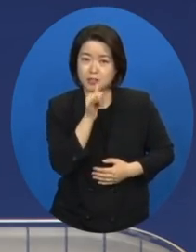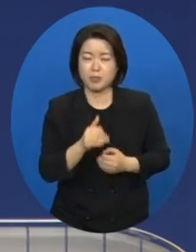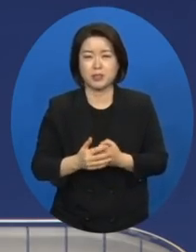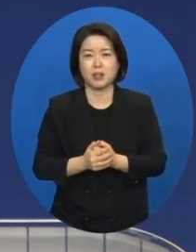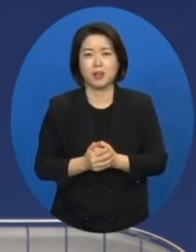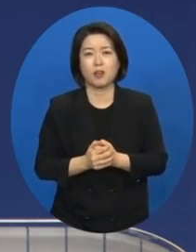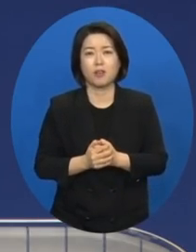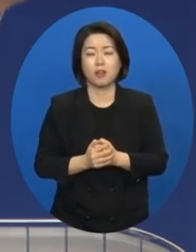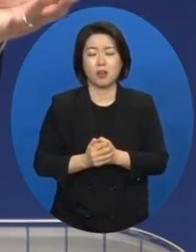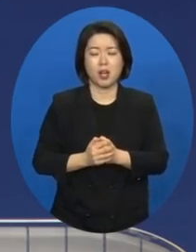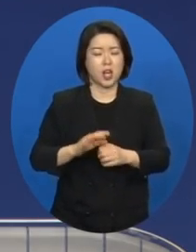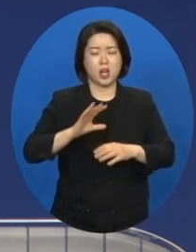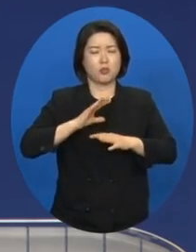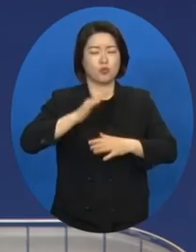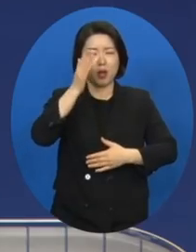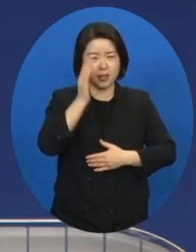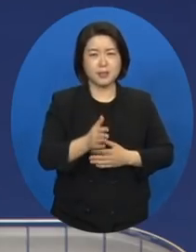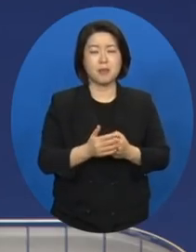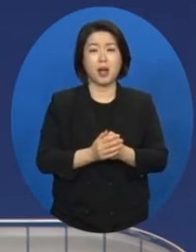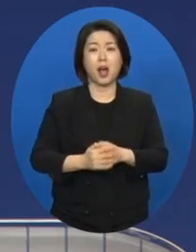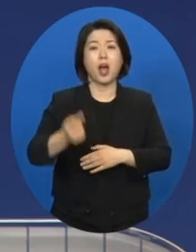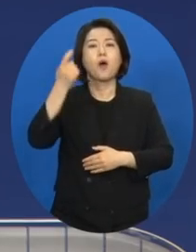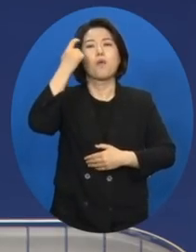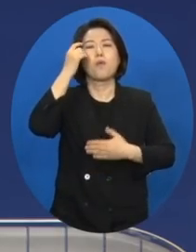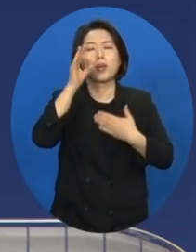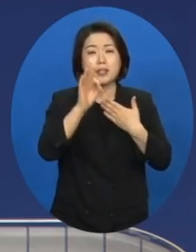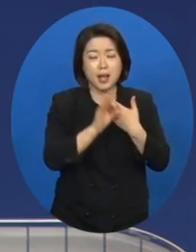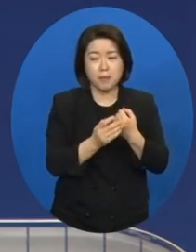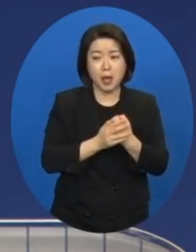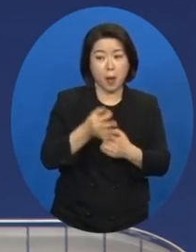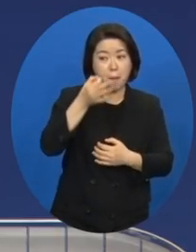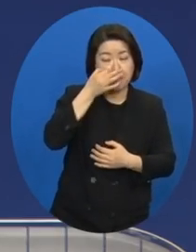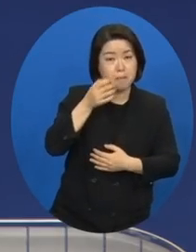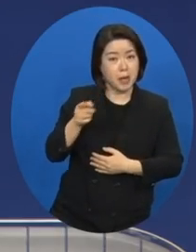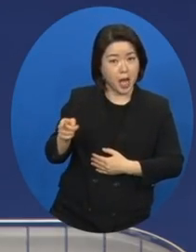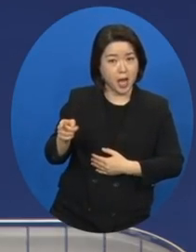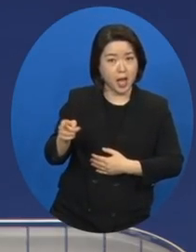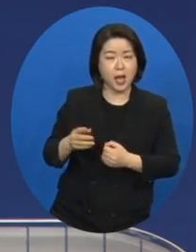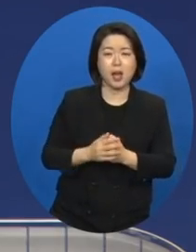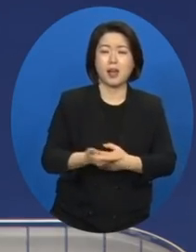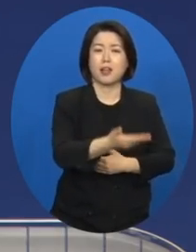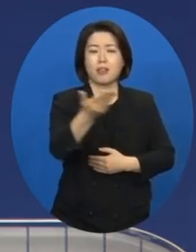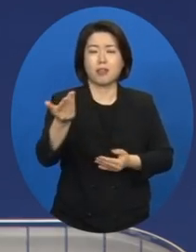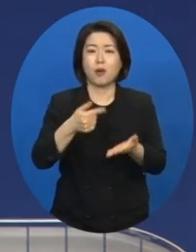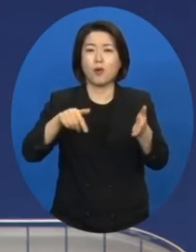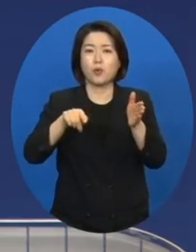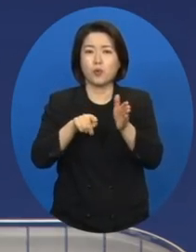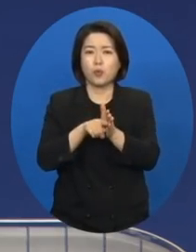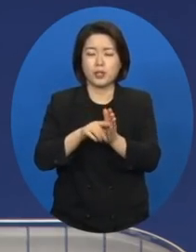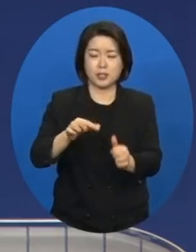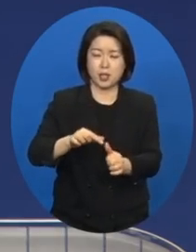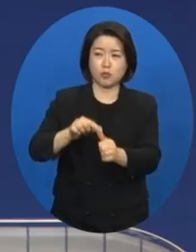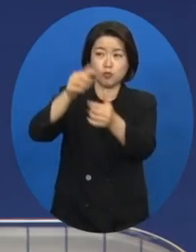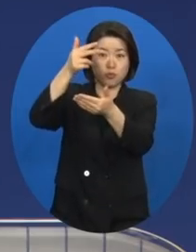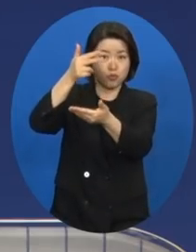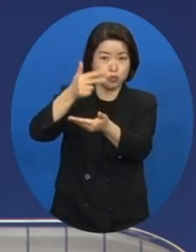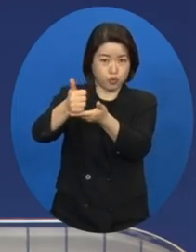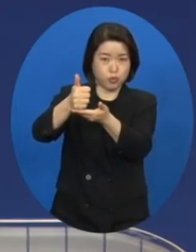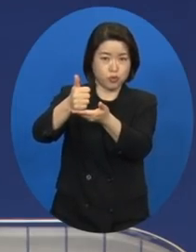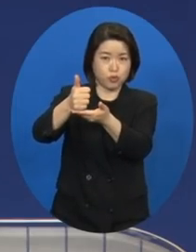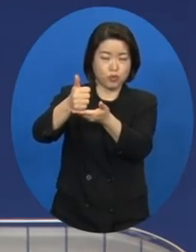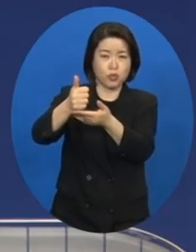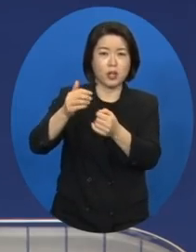이렇게 되어 있는 거예요. 두려워하지 말라. 왜냐하면 봐라, 너희를 위해서 구세주 그리스도